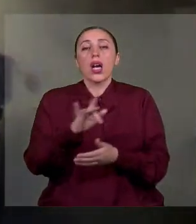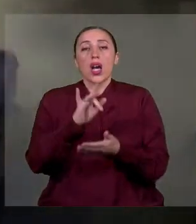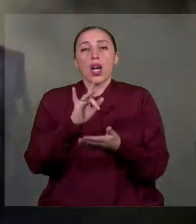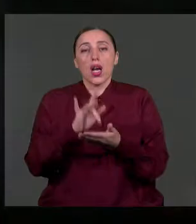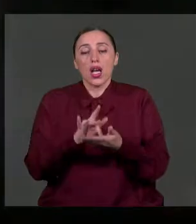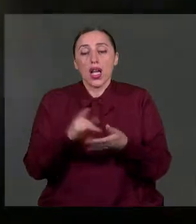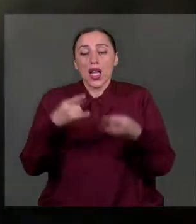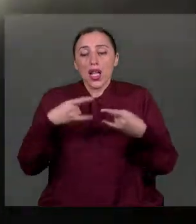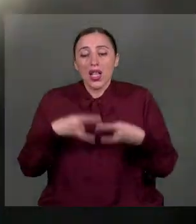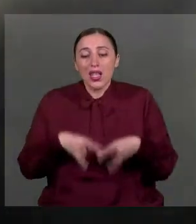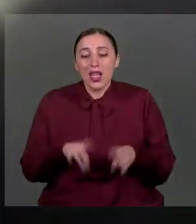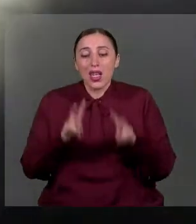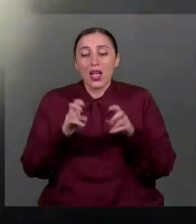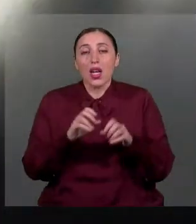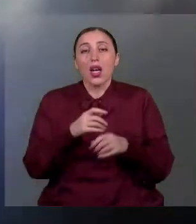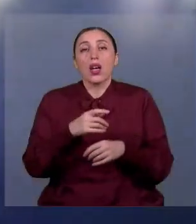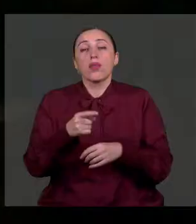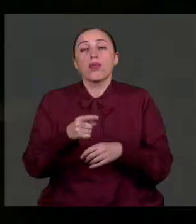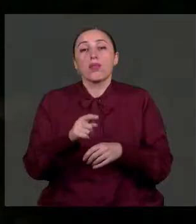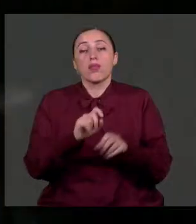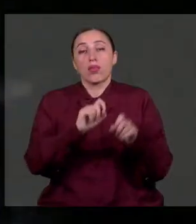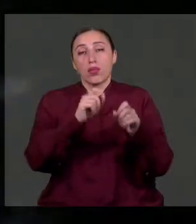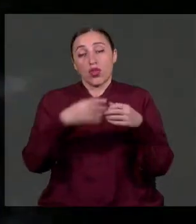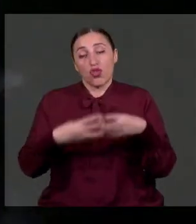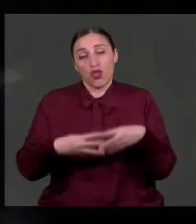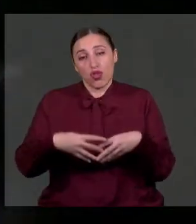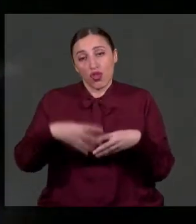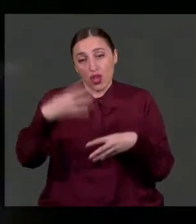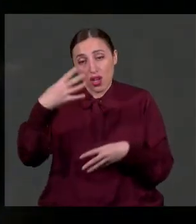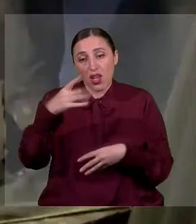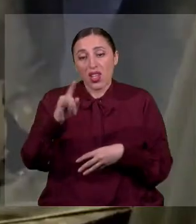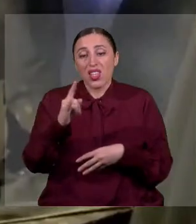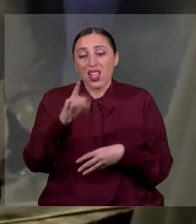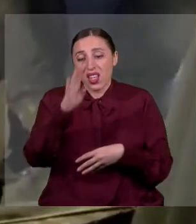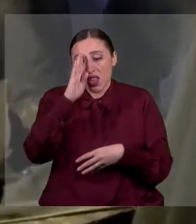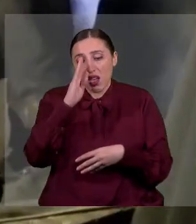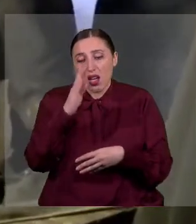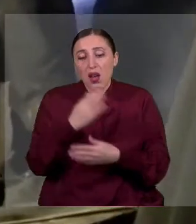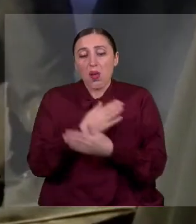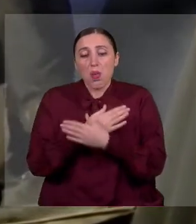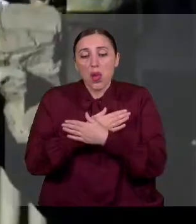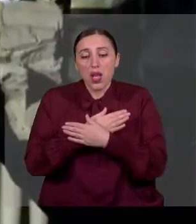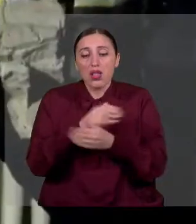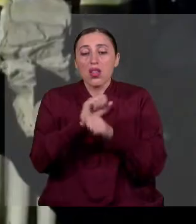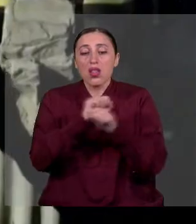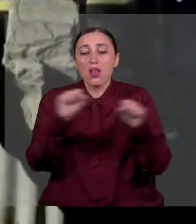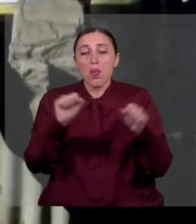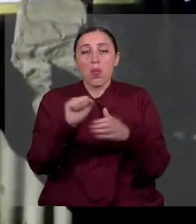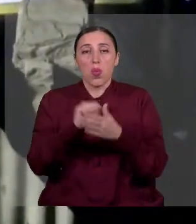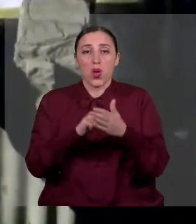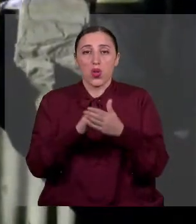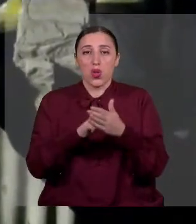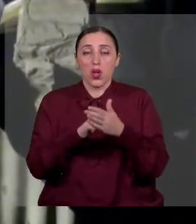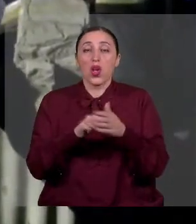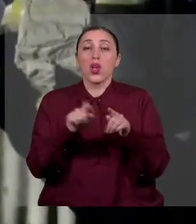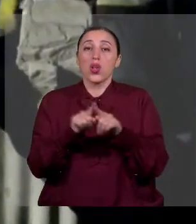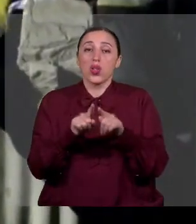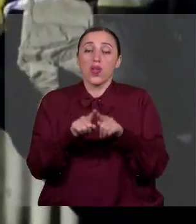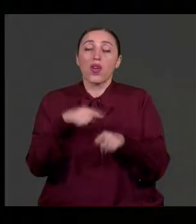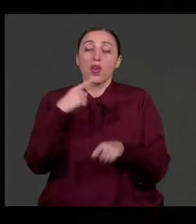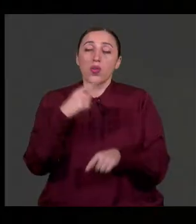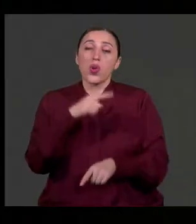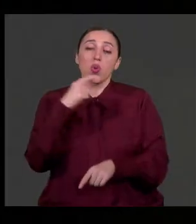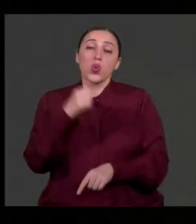քաղաքի ծննդատանը, 2 օրական տղան մահացել է գնդակոծությունից։ Զելենսկու աշխատակազմը նաև հայտնել է, որ ռուսական